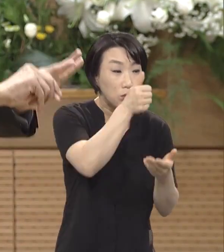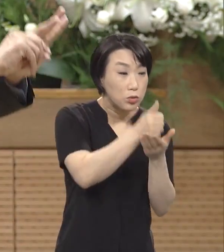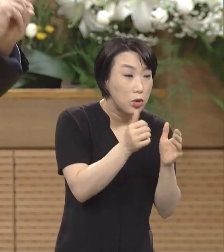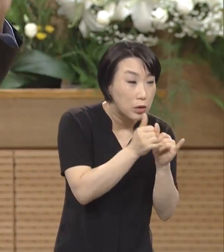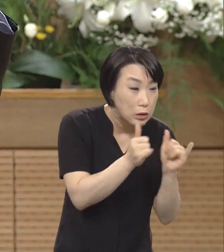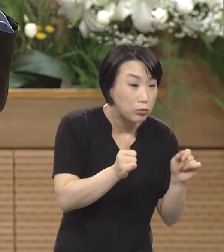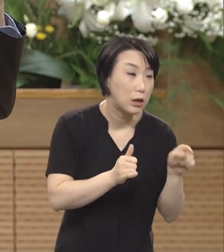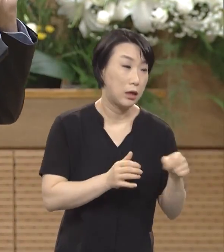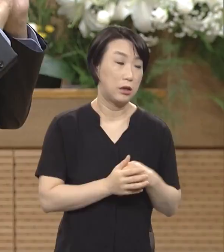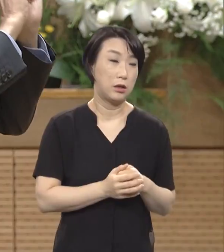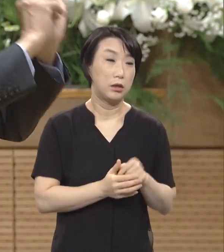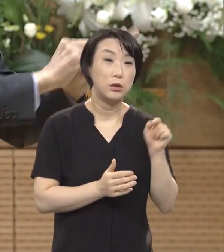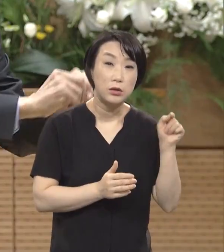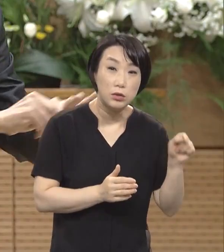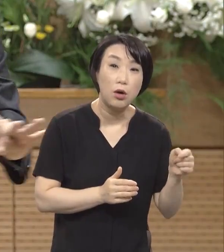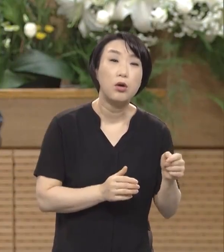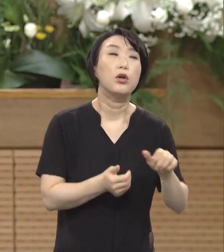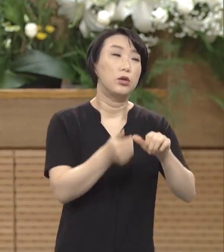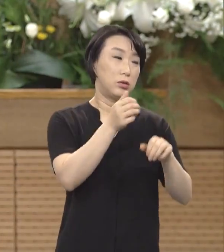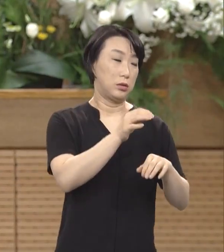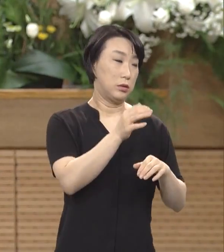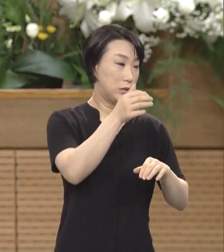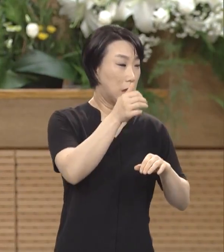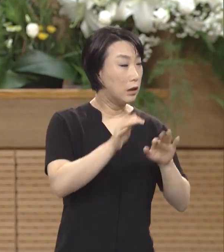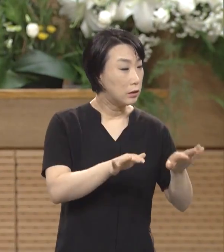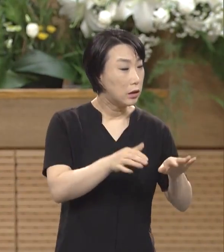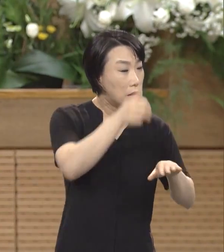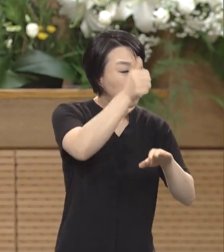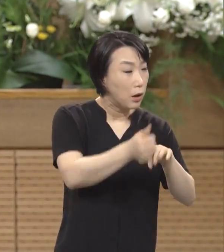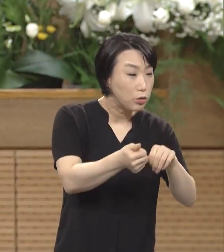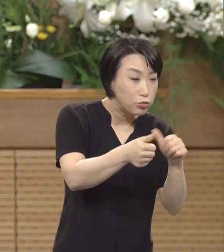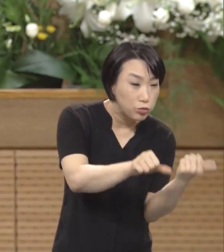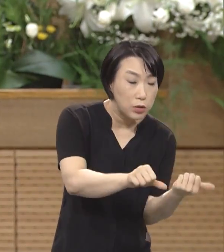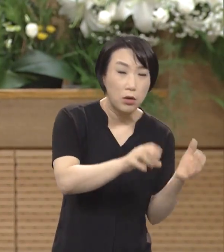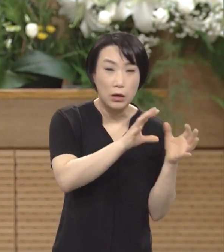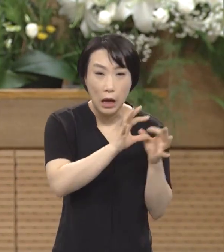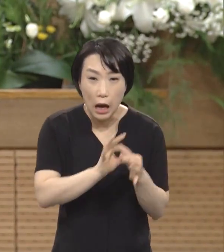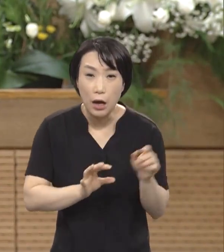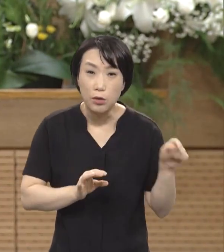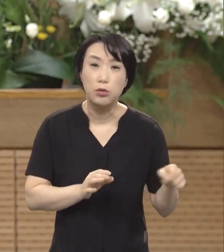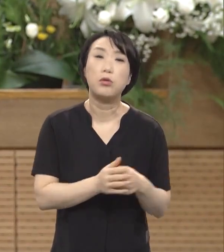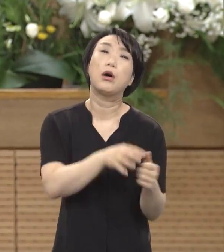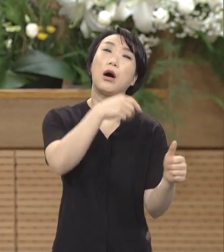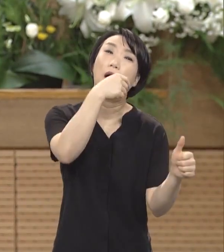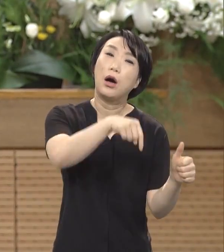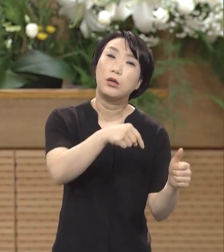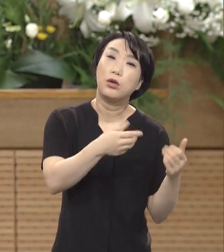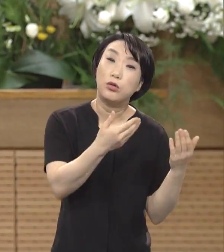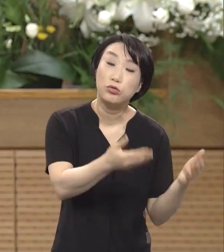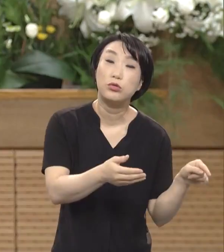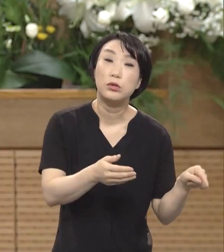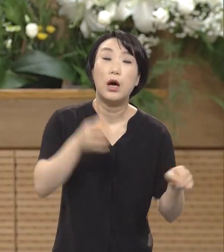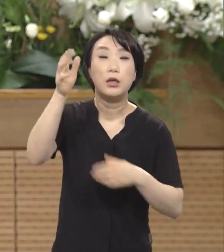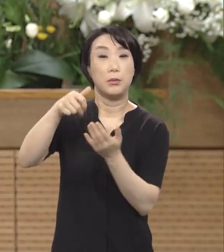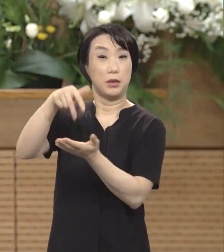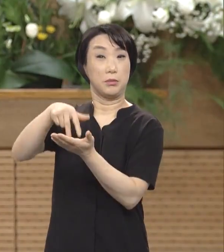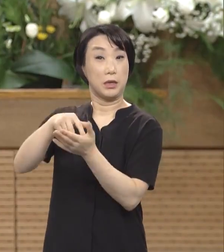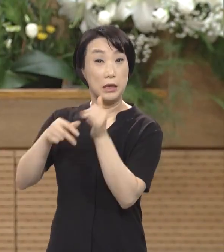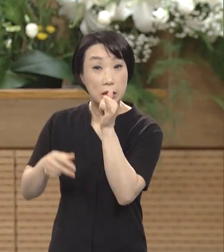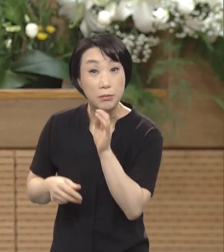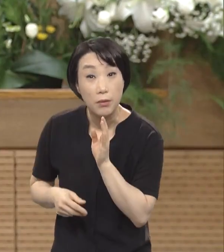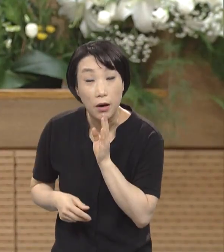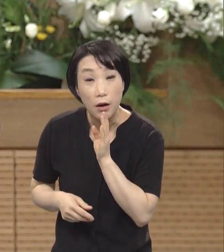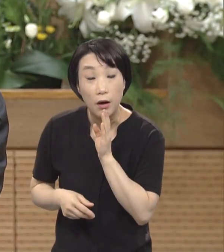죄인이야, 너희는 죽어, 이렇게 계속 일러준 사정.